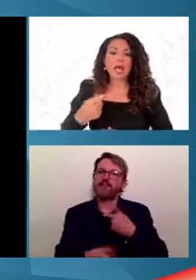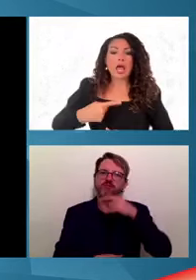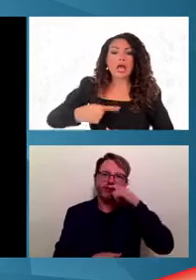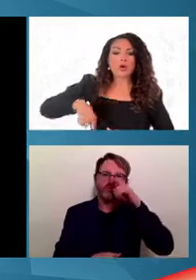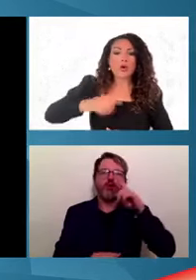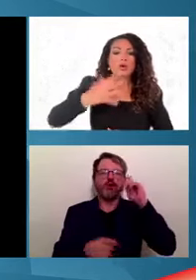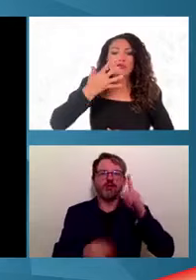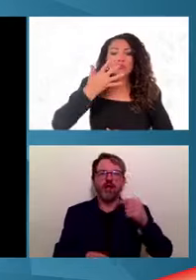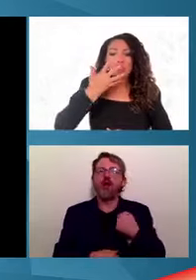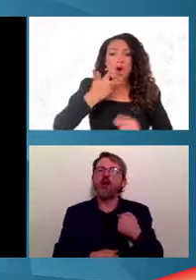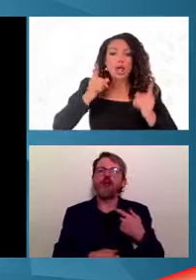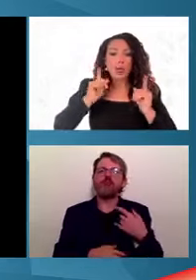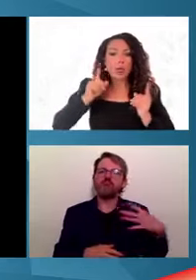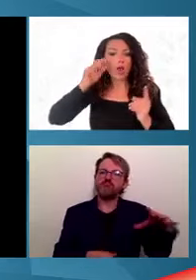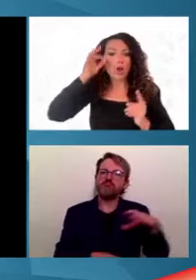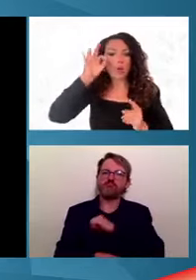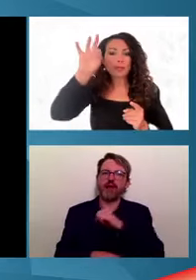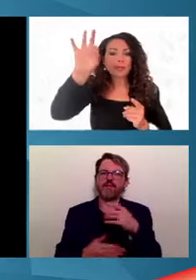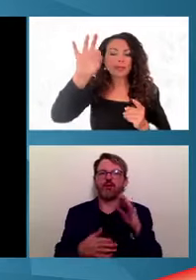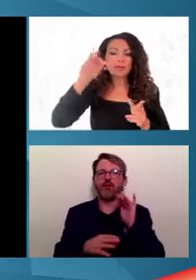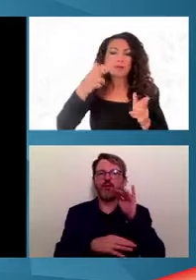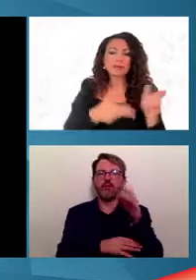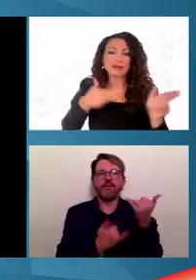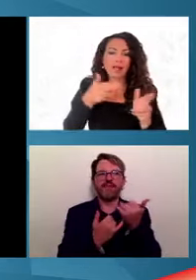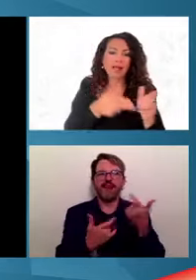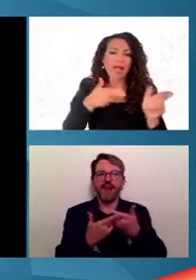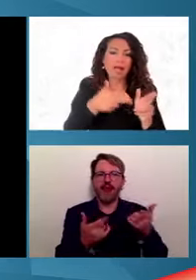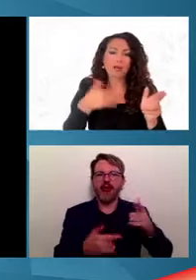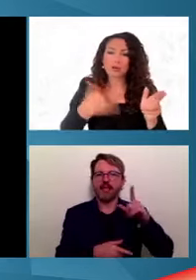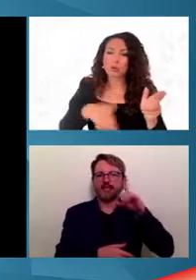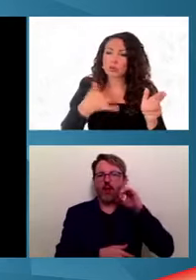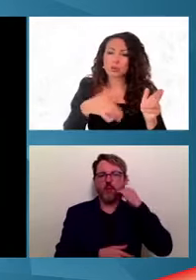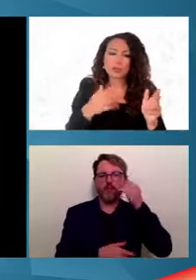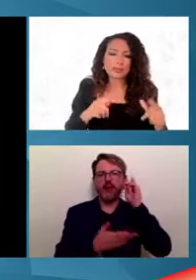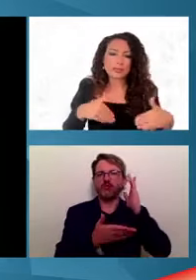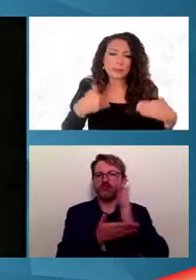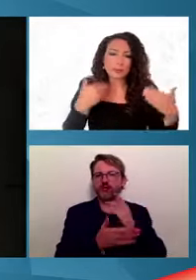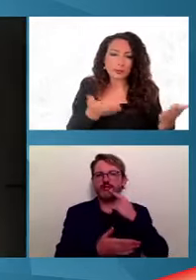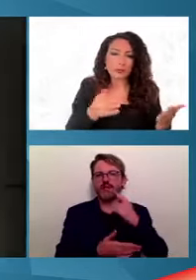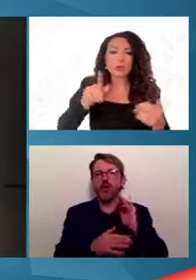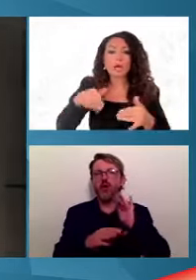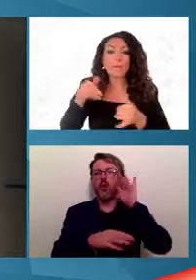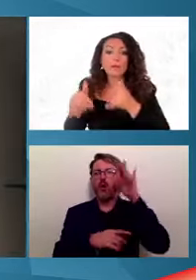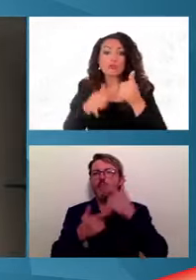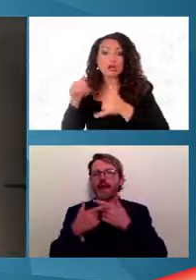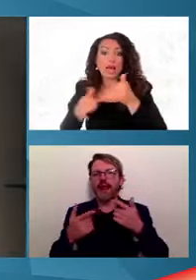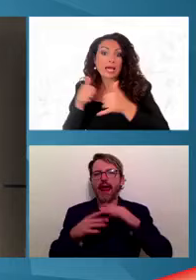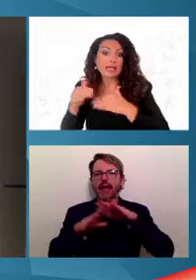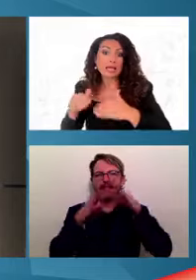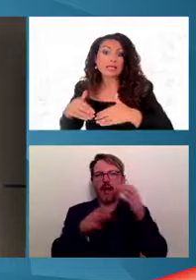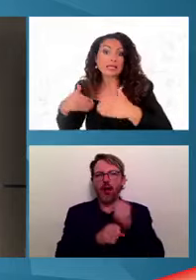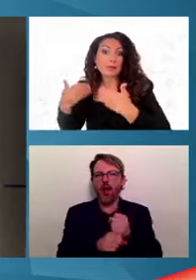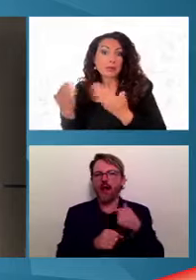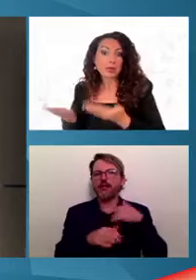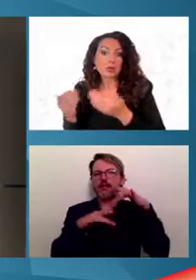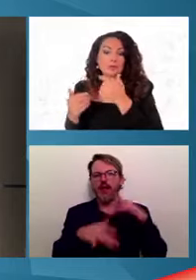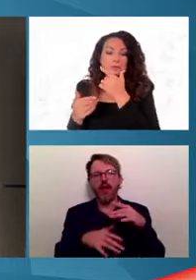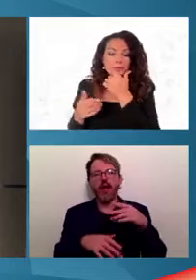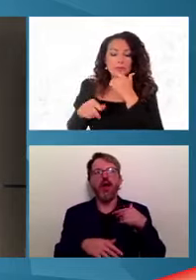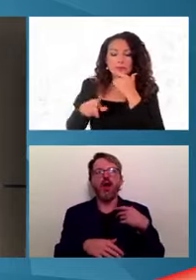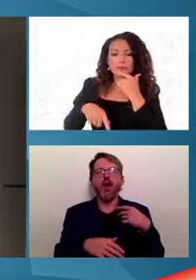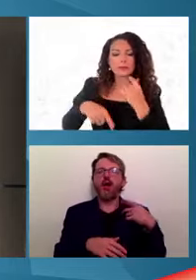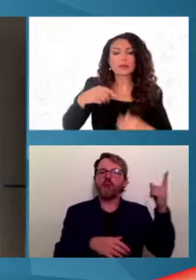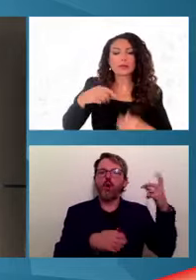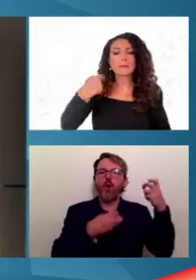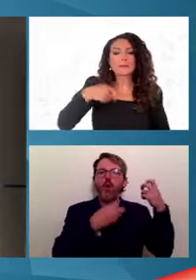ist, auch über, wie der Landeshauptmann Arno Kompatscher vorhin gesagt hat, über den Landeshaushalt hinaus Gelder aus Brüssel und aus Rom zu holen,